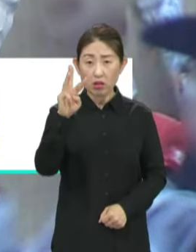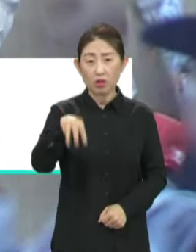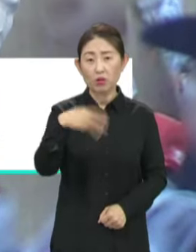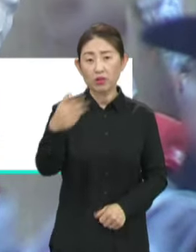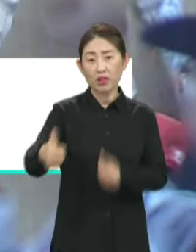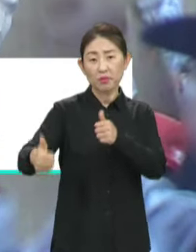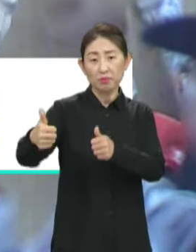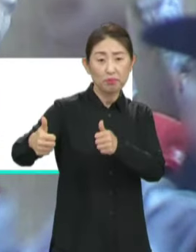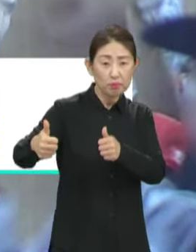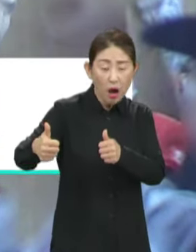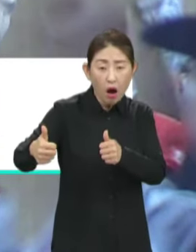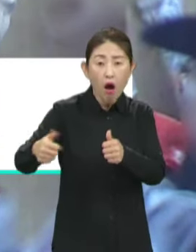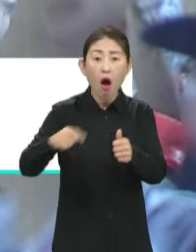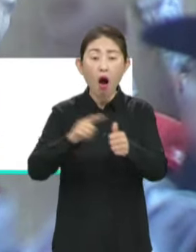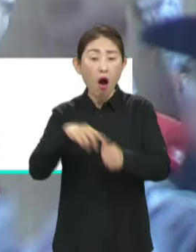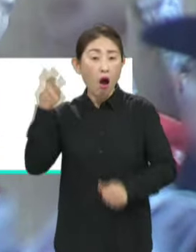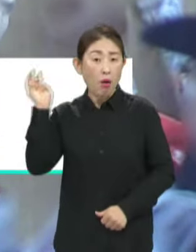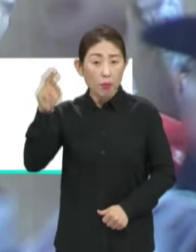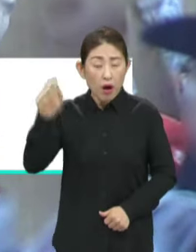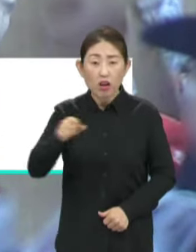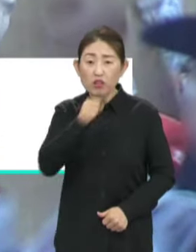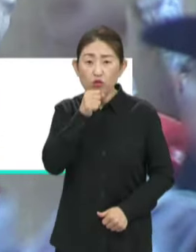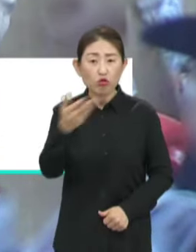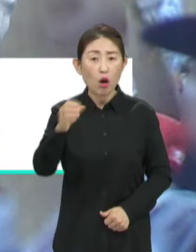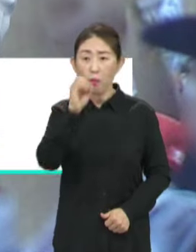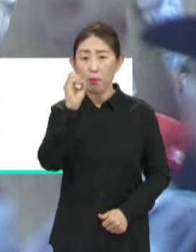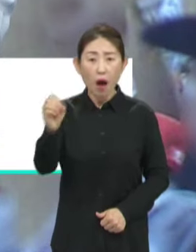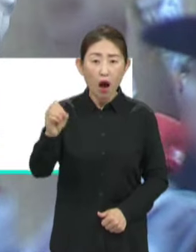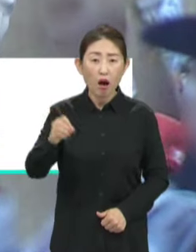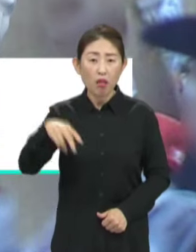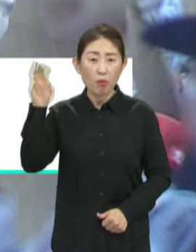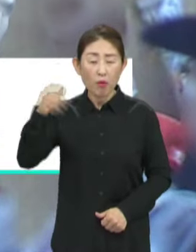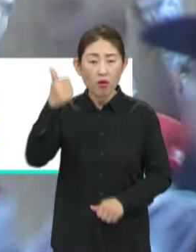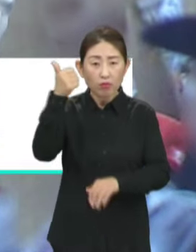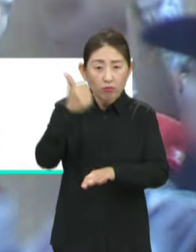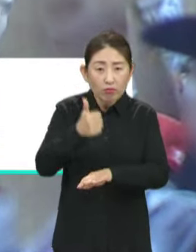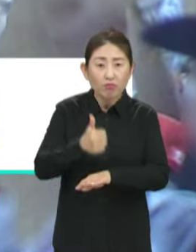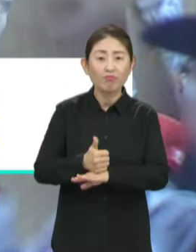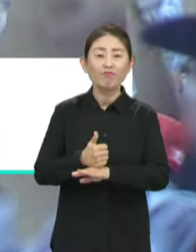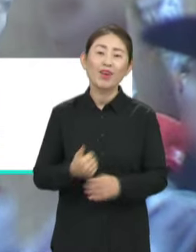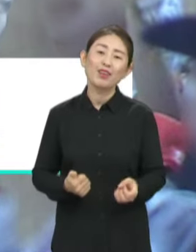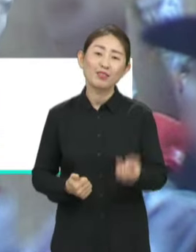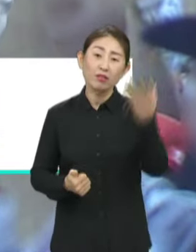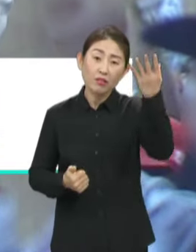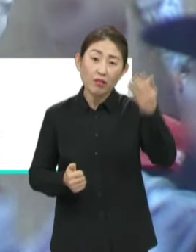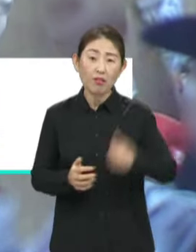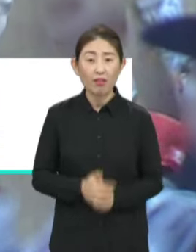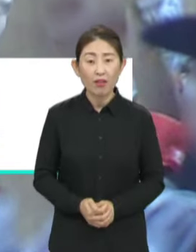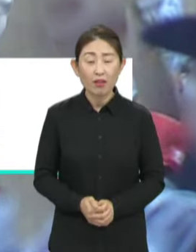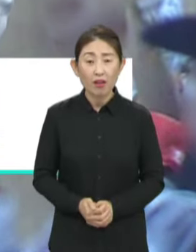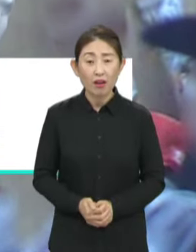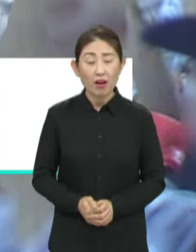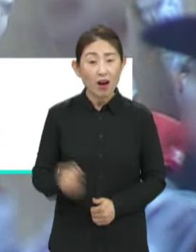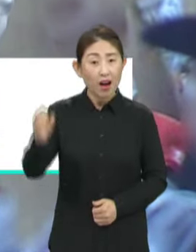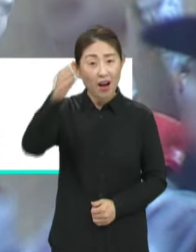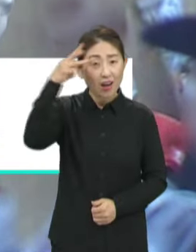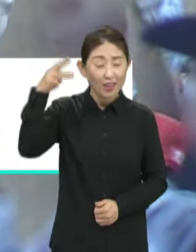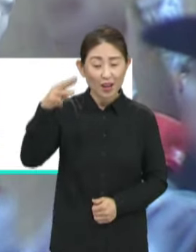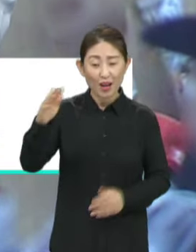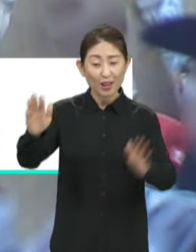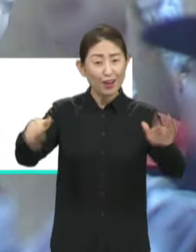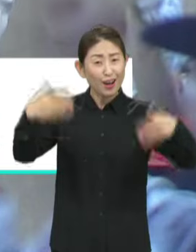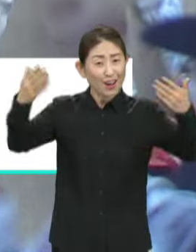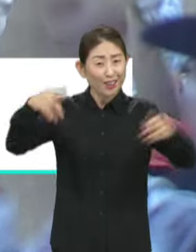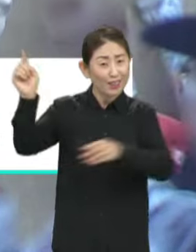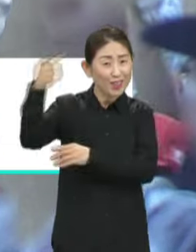열린 롯데와의 경기에서 와이스는 무실점 완벽투로 팀의 승리를 견인하면서 한화의 가을 야구 기대감을 한껏